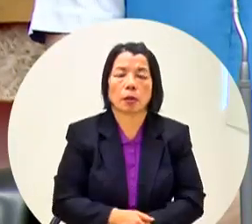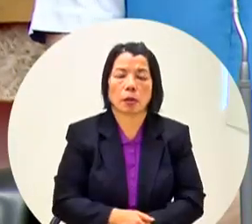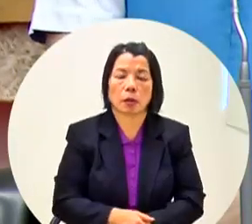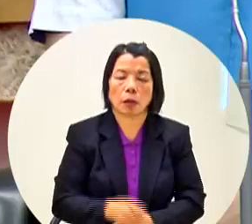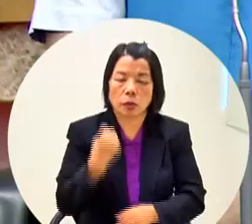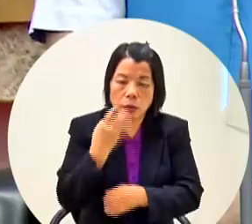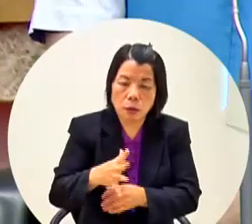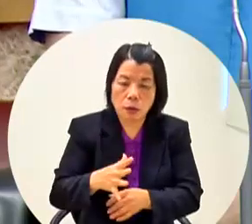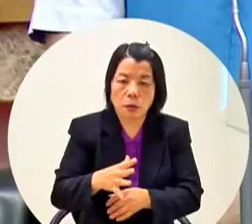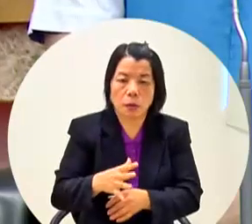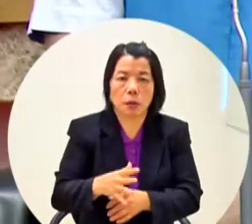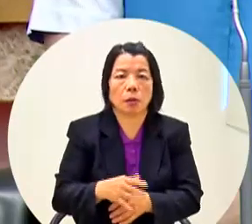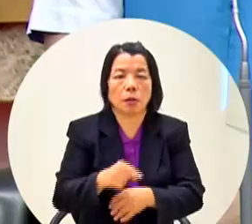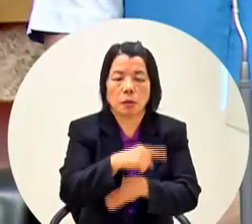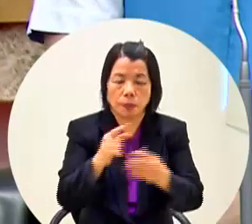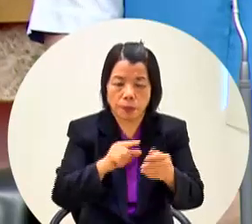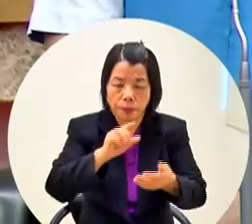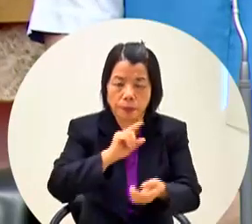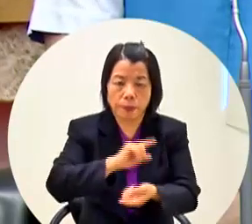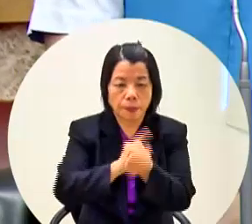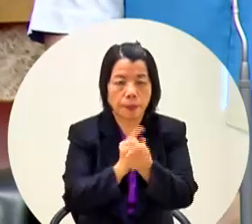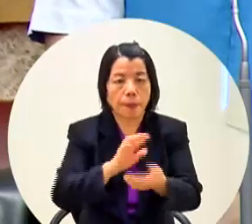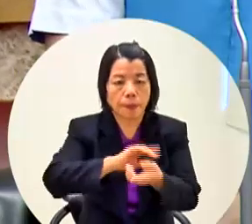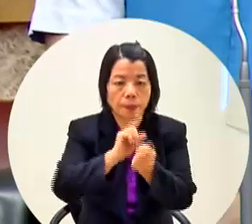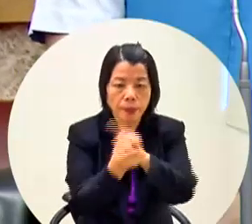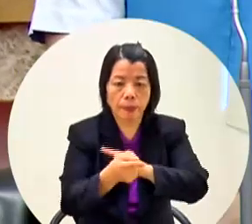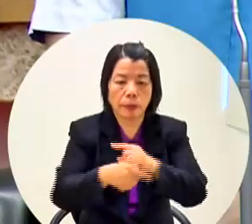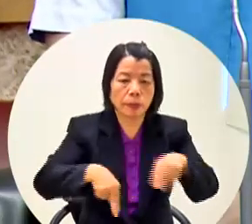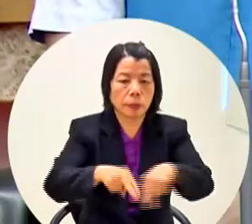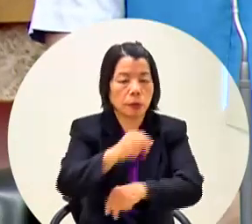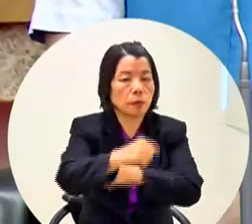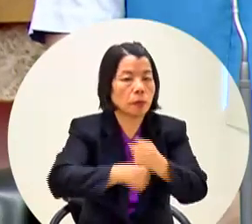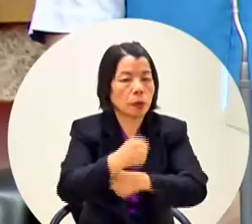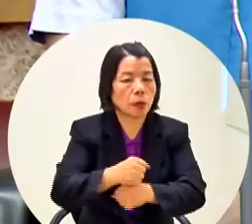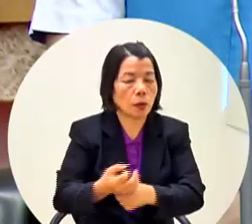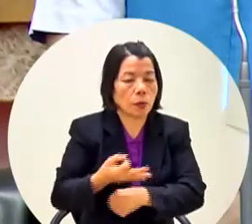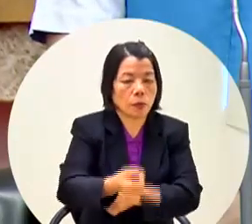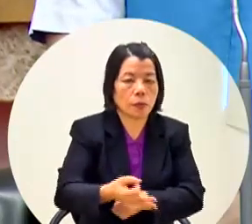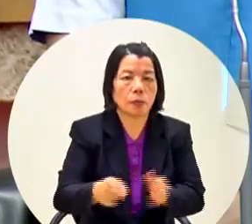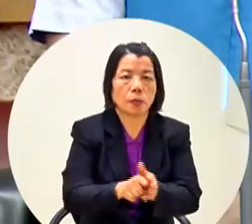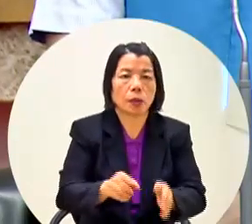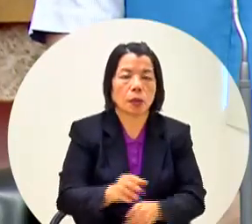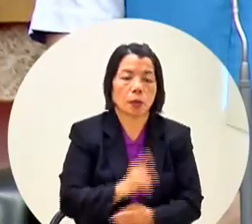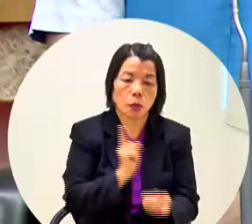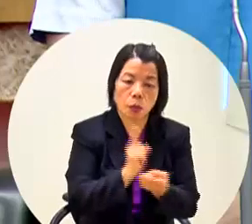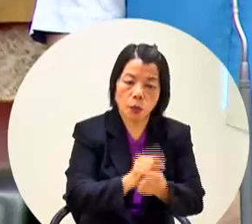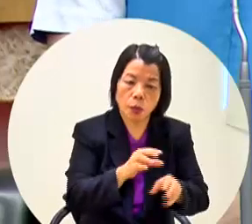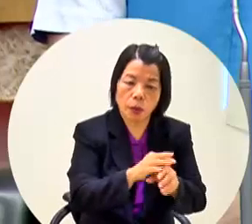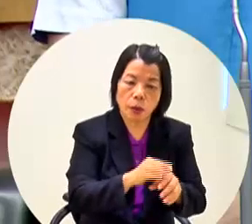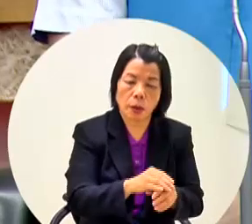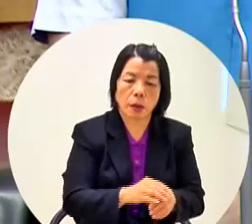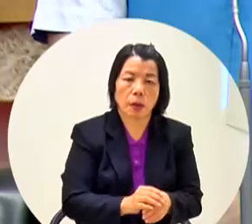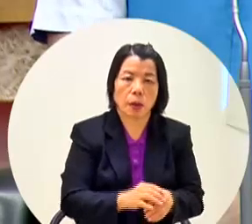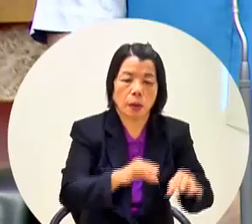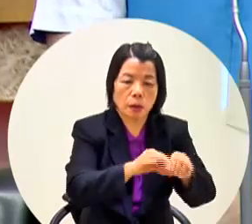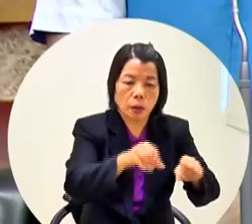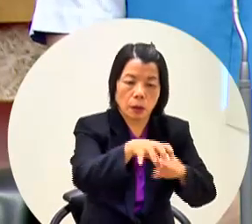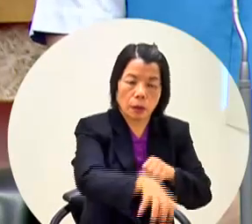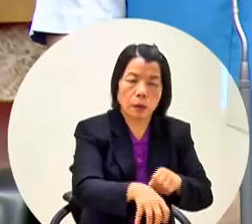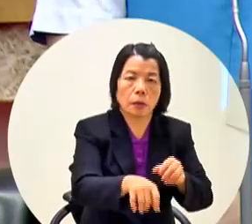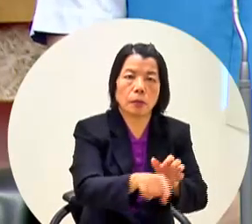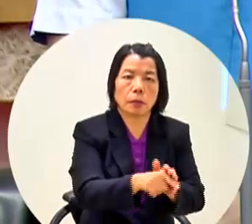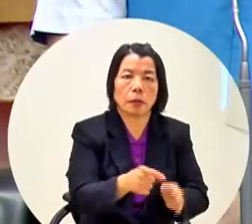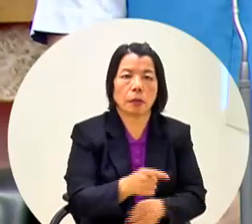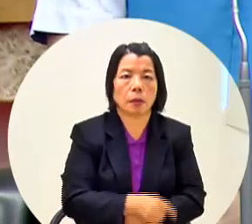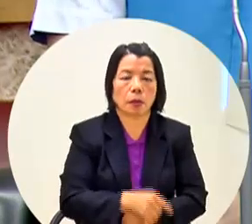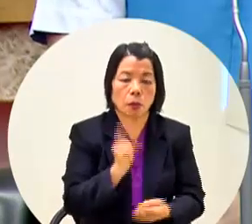它也是变行动支付，就说那个逻辑是两套逻辑。第一个逻辑是地方经济的怎么它的意义，地方货币的